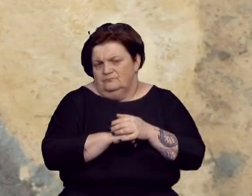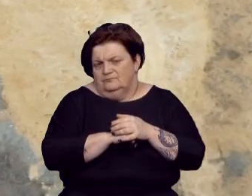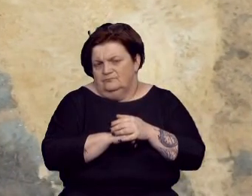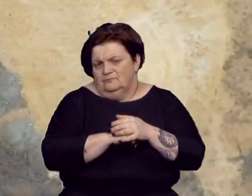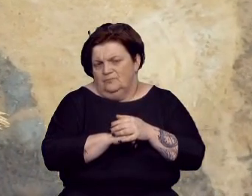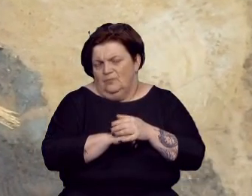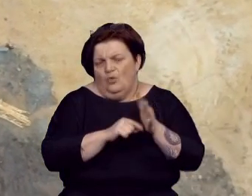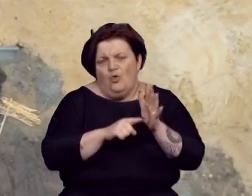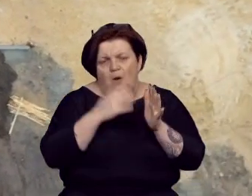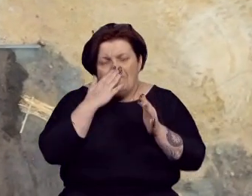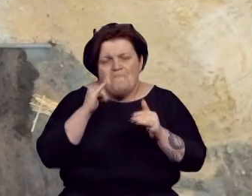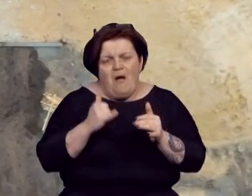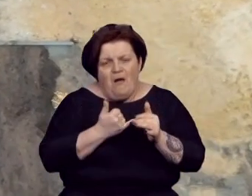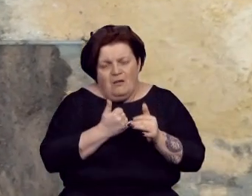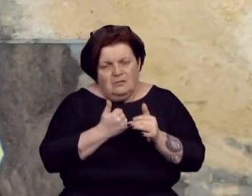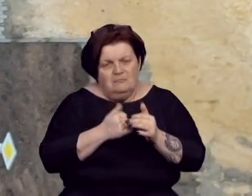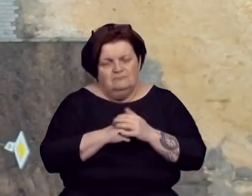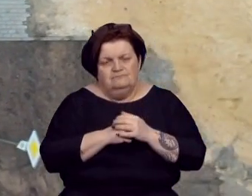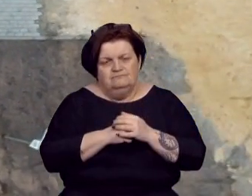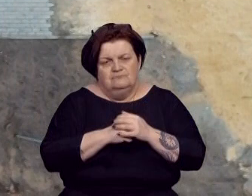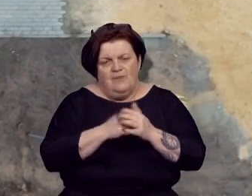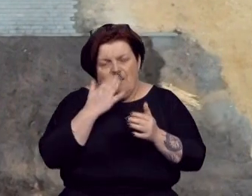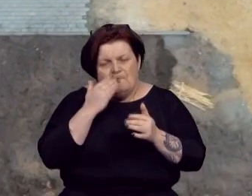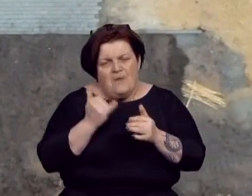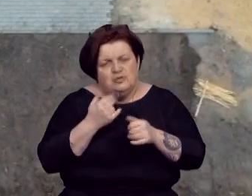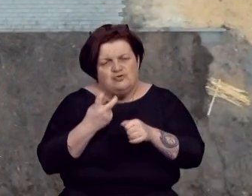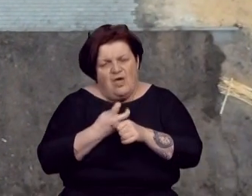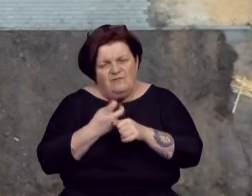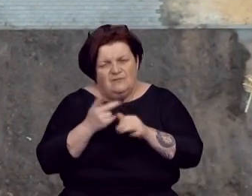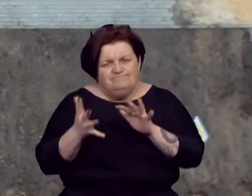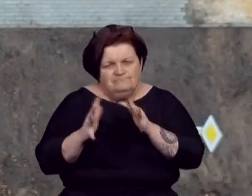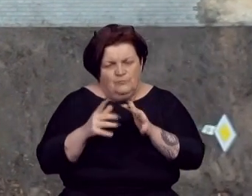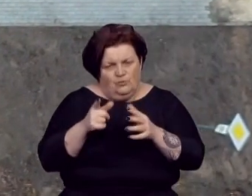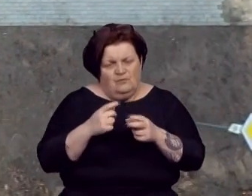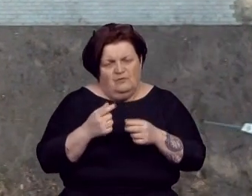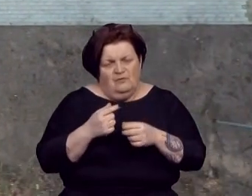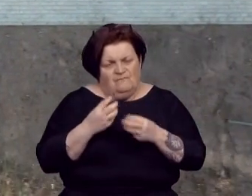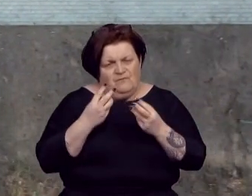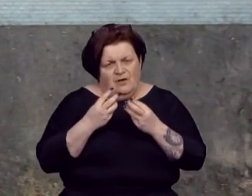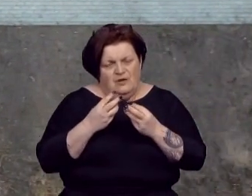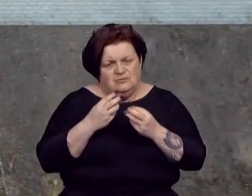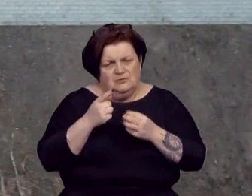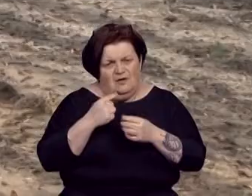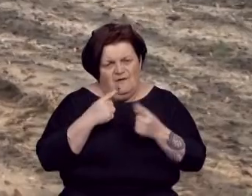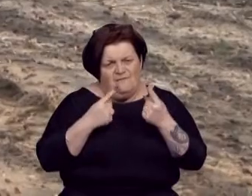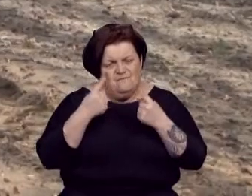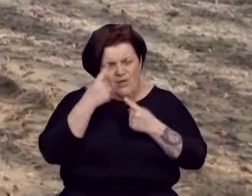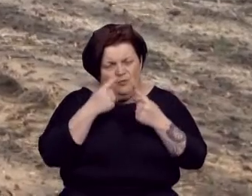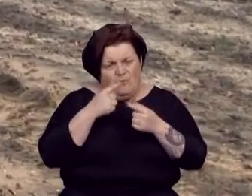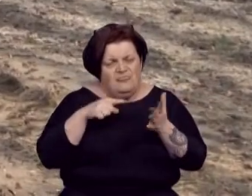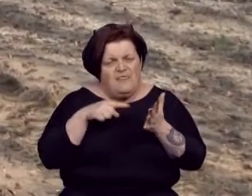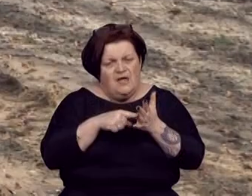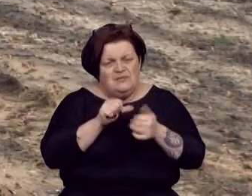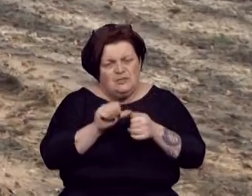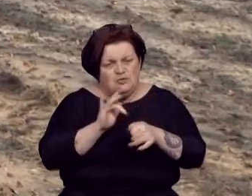w miarę do weekendu majowego. Tak? Ten przełom jakby maja-czerwca jest dla nas tutaj kluczowy. Wiadomo, że umowa jest, swój termin ma troszeczkę